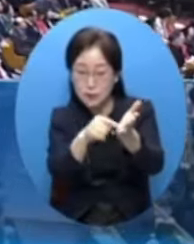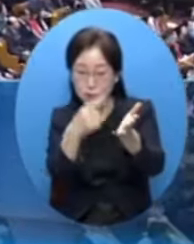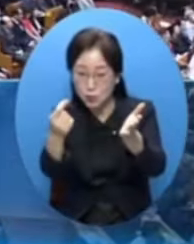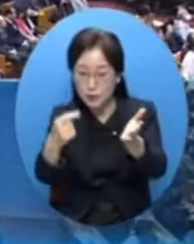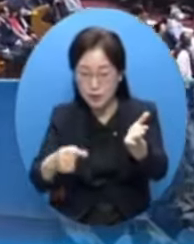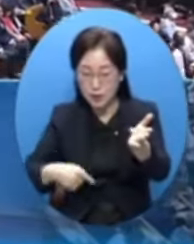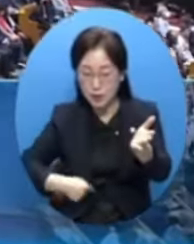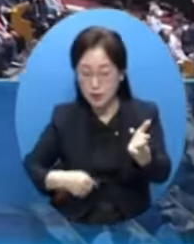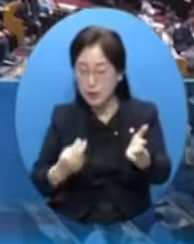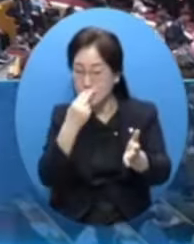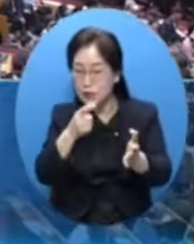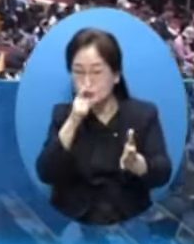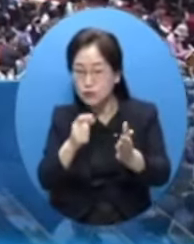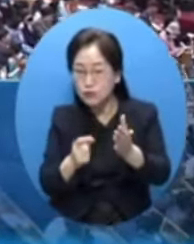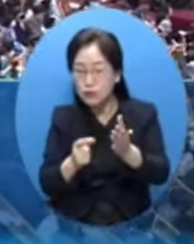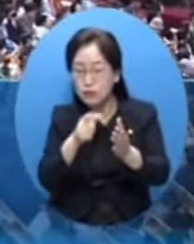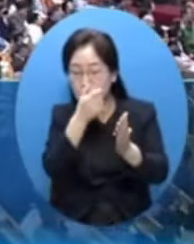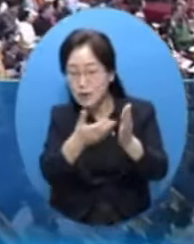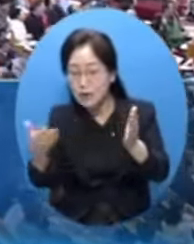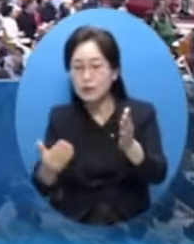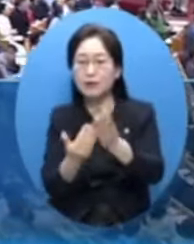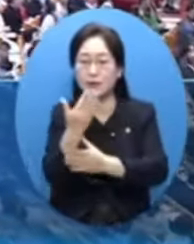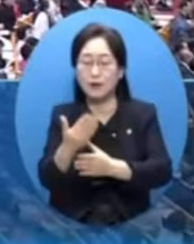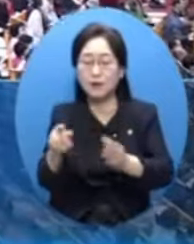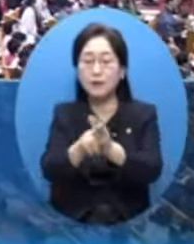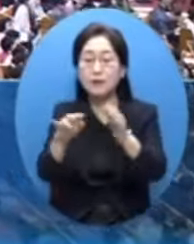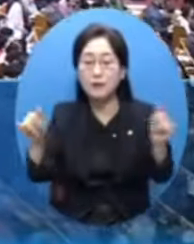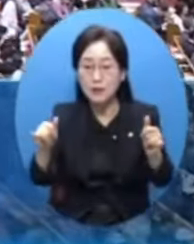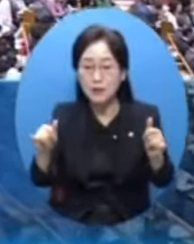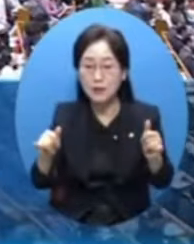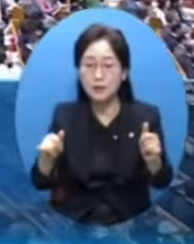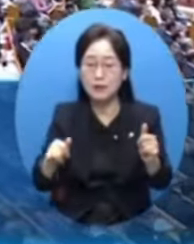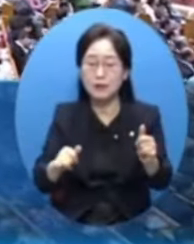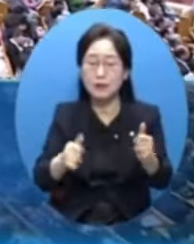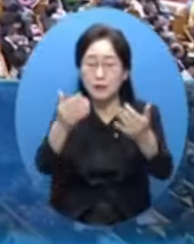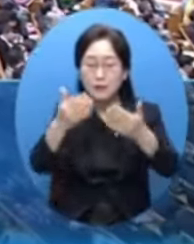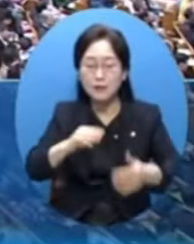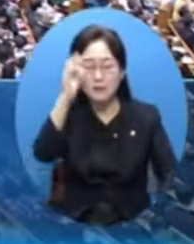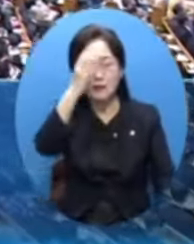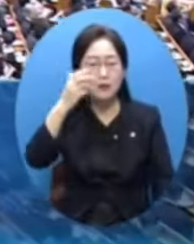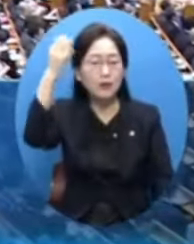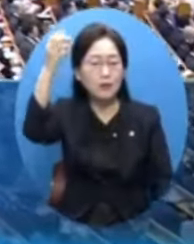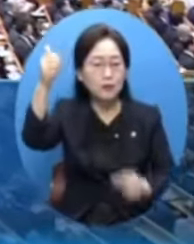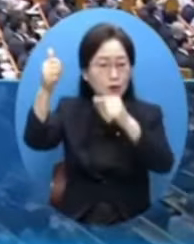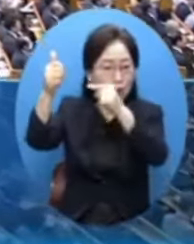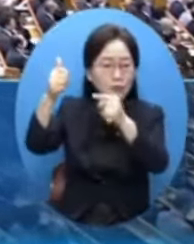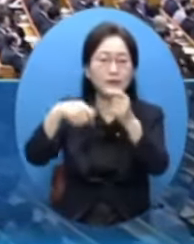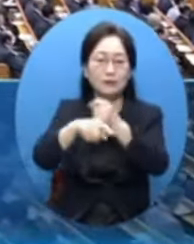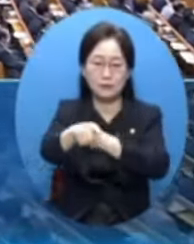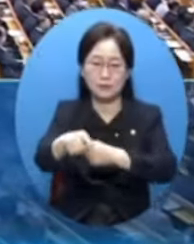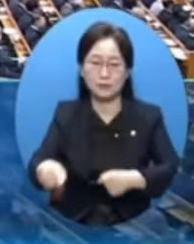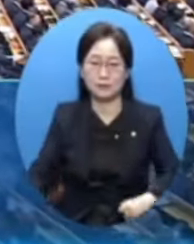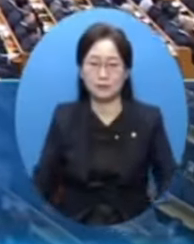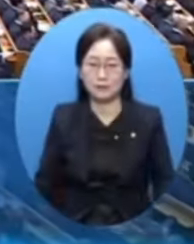강이 흘러나오리라 하시니, 이는 그를 믿는 자들이 받을 성령을 가리켜 말씀하신